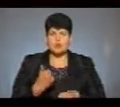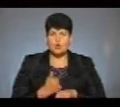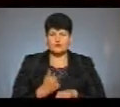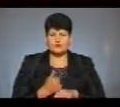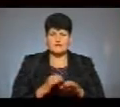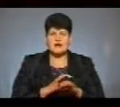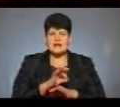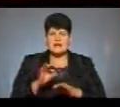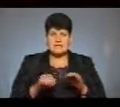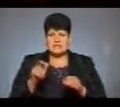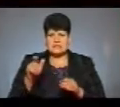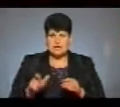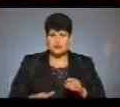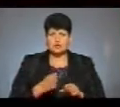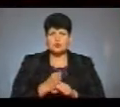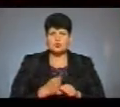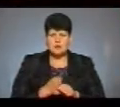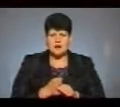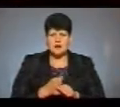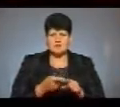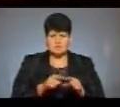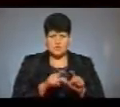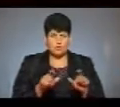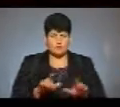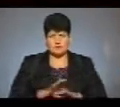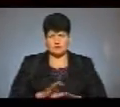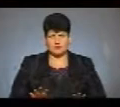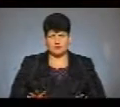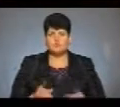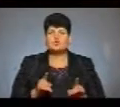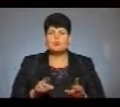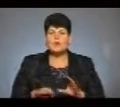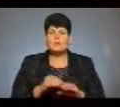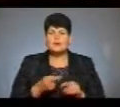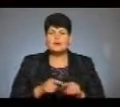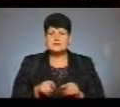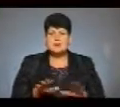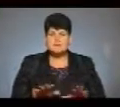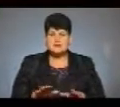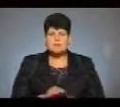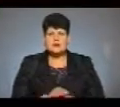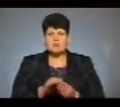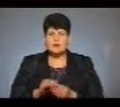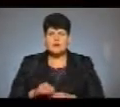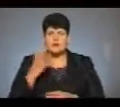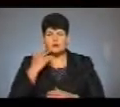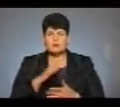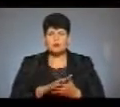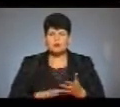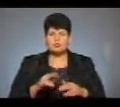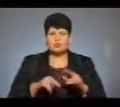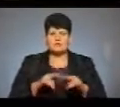архітектором, який розробляв даний меморіальний комплекс, не було. Чому обрали це місце для перепоховання і коли продовжать